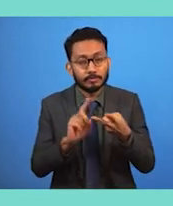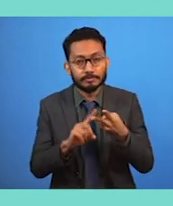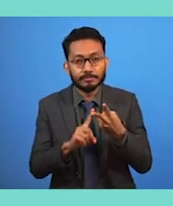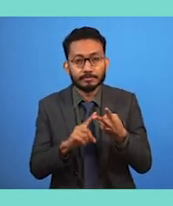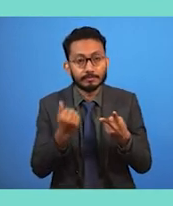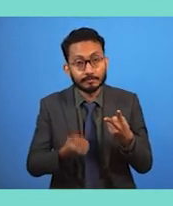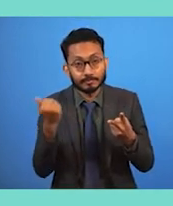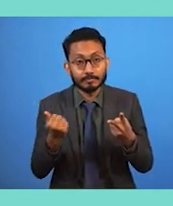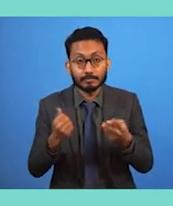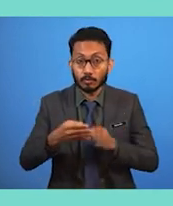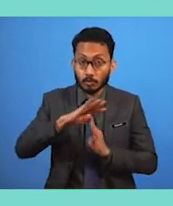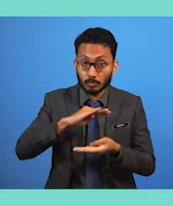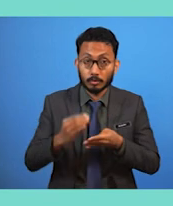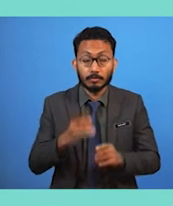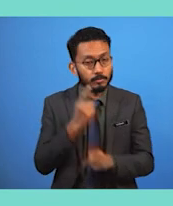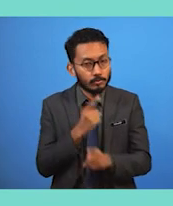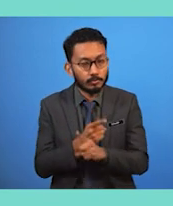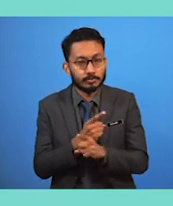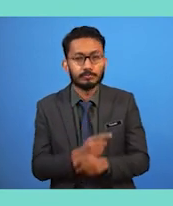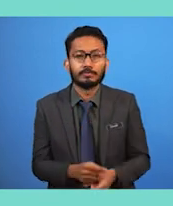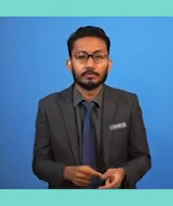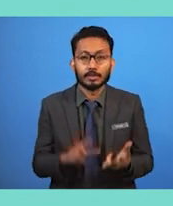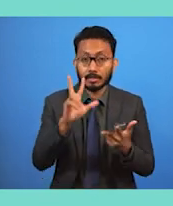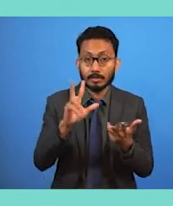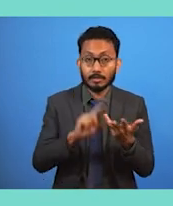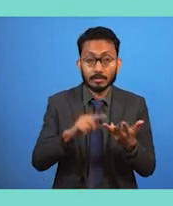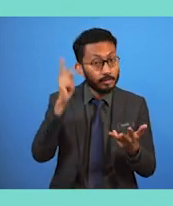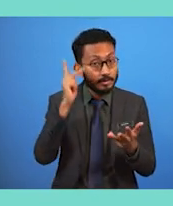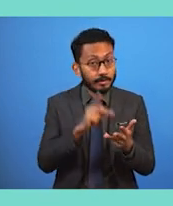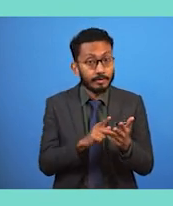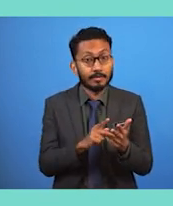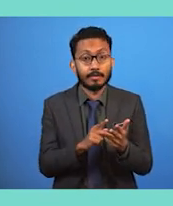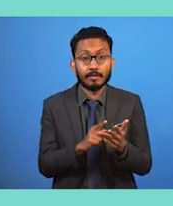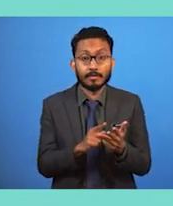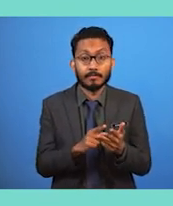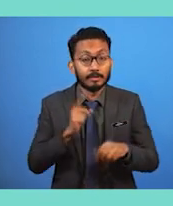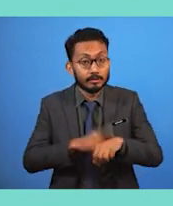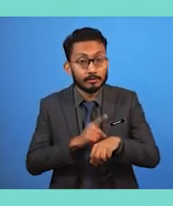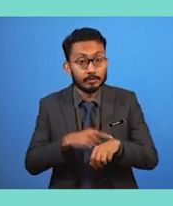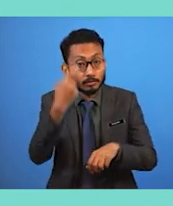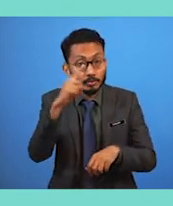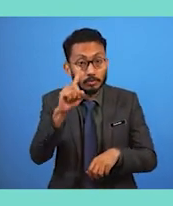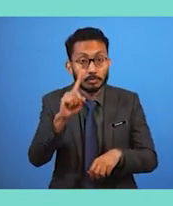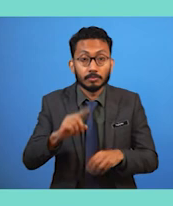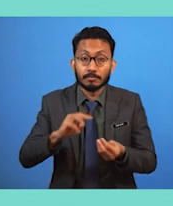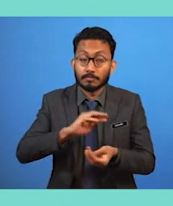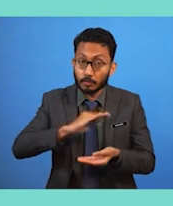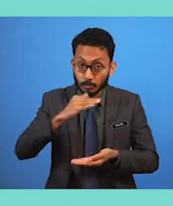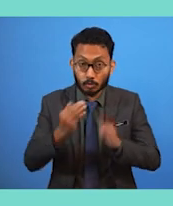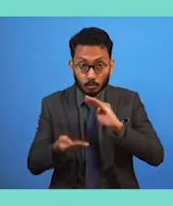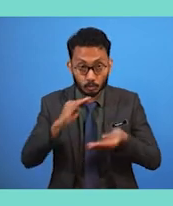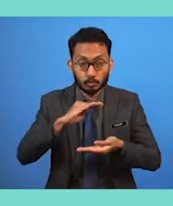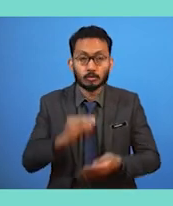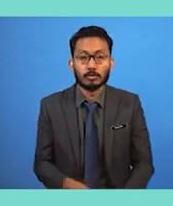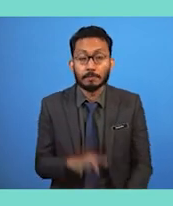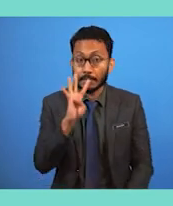dengan betul. Ketiga, mengenal pasti masa untuk pembungkusan. Dan keempat,